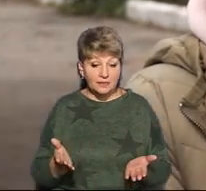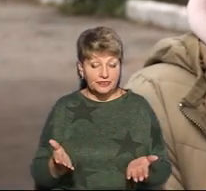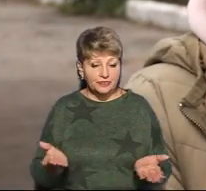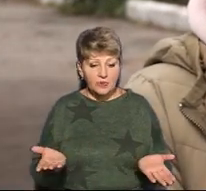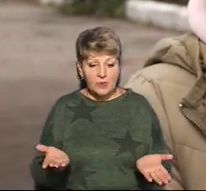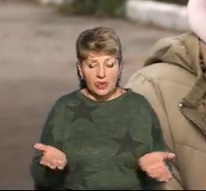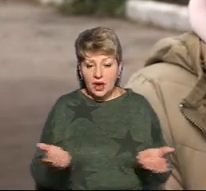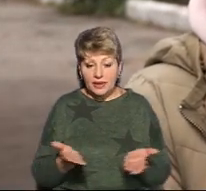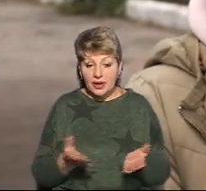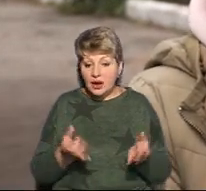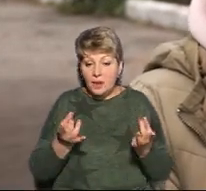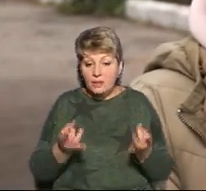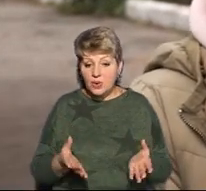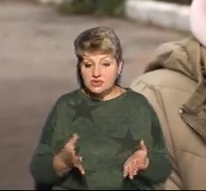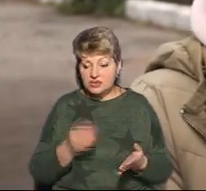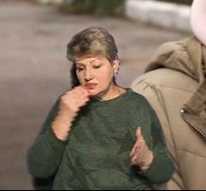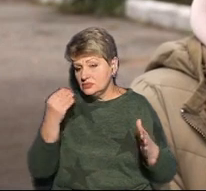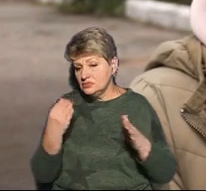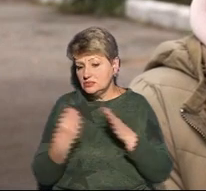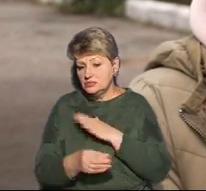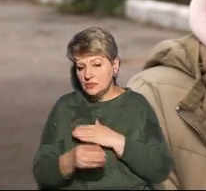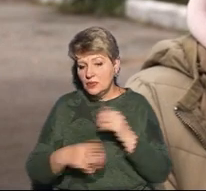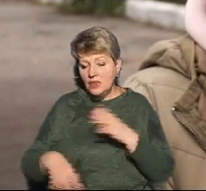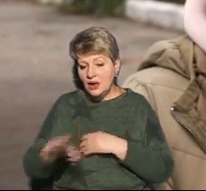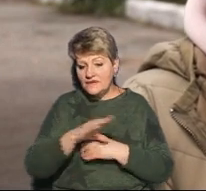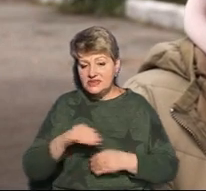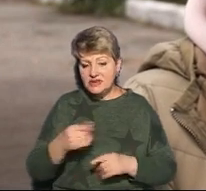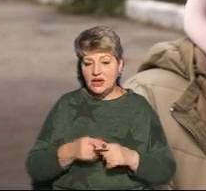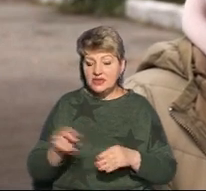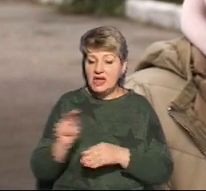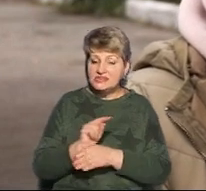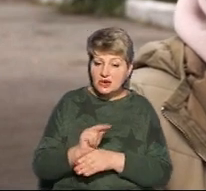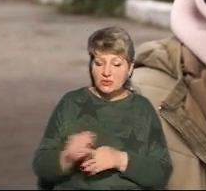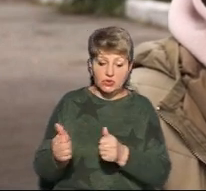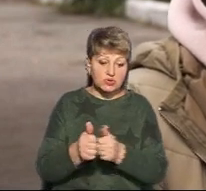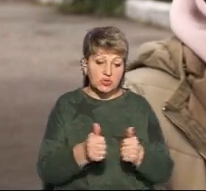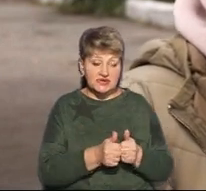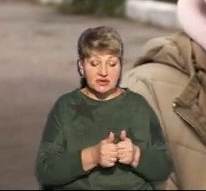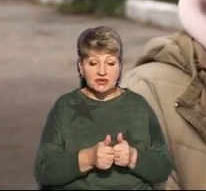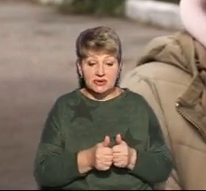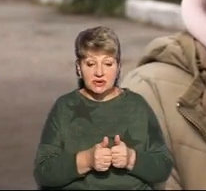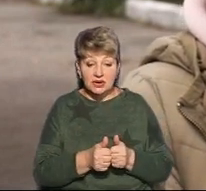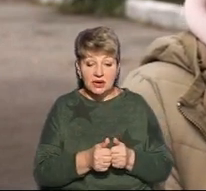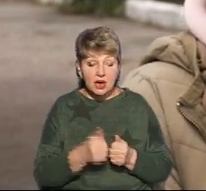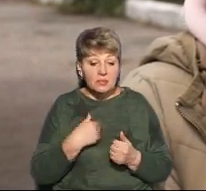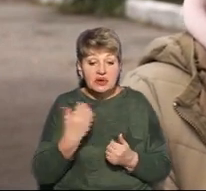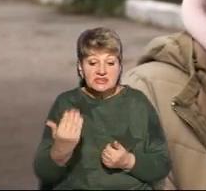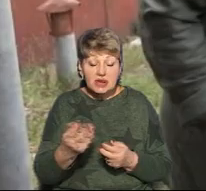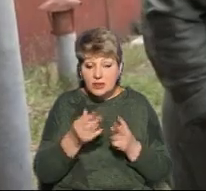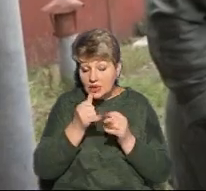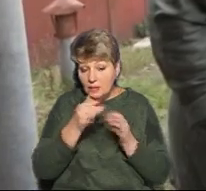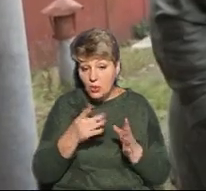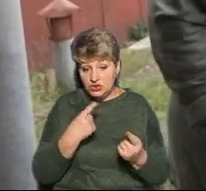яка просто не звертає уваги на оці всі зауваження сусідів. Ми з нею не можемо